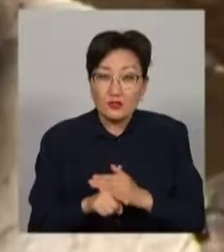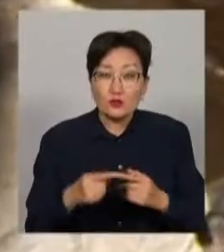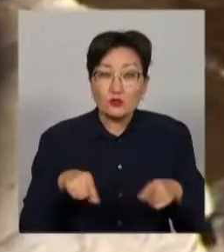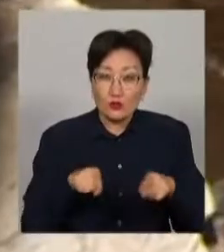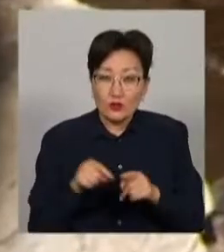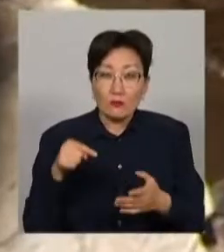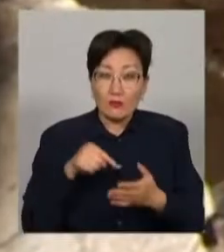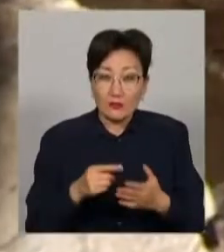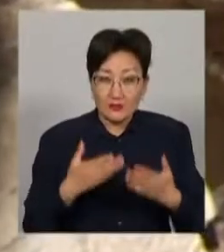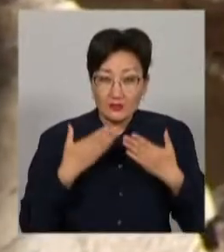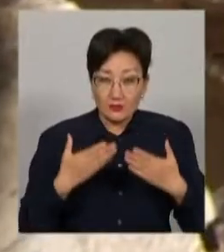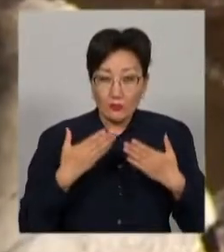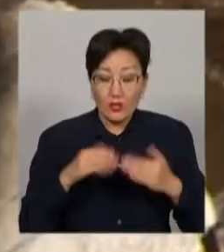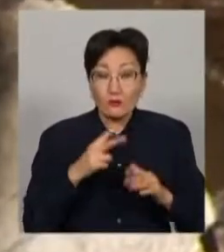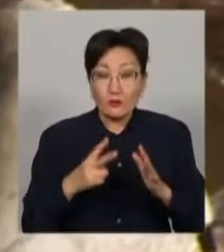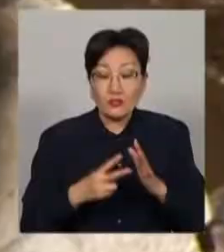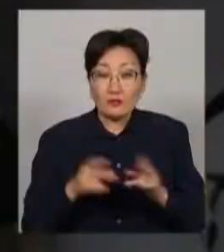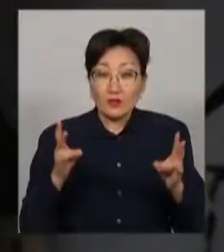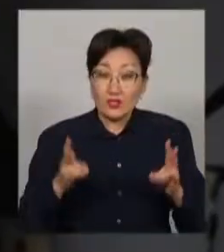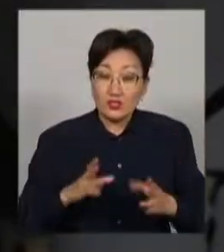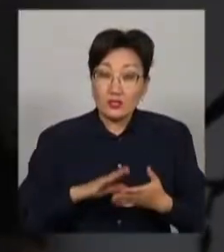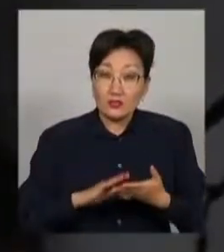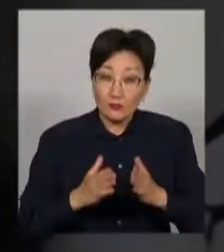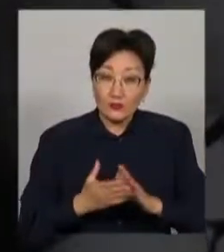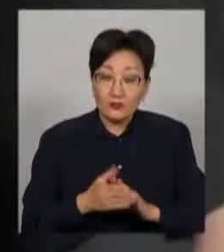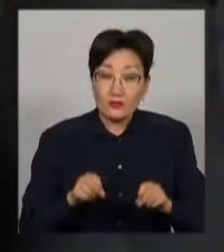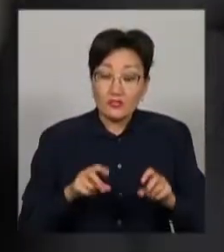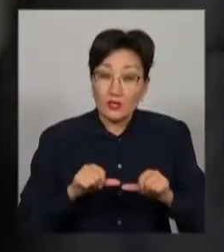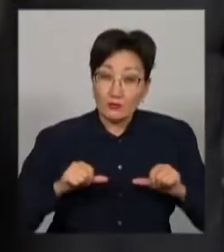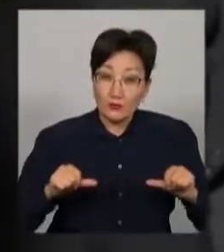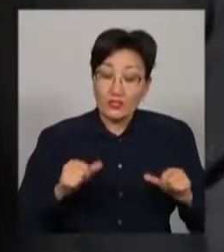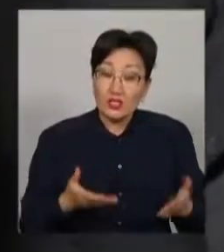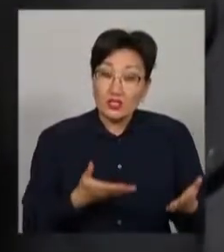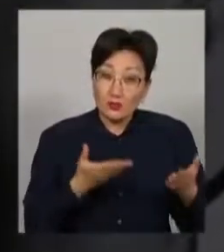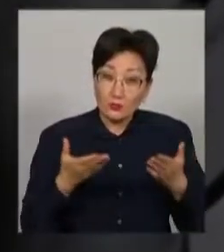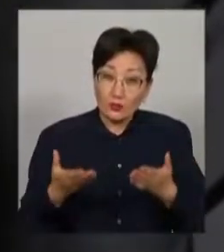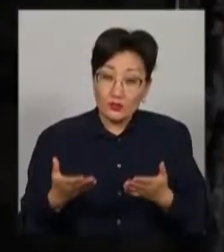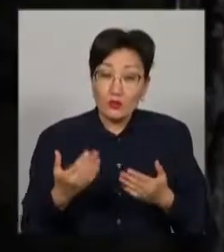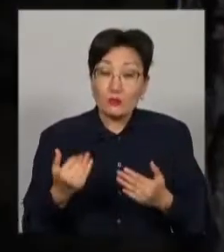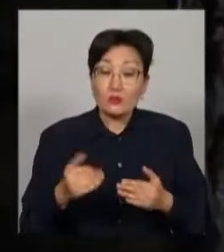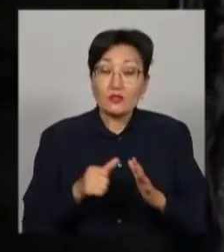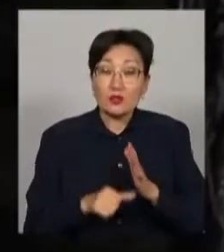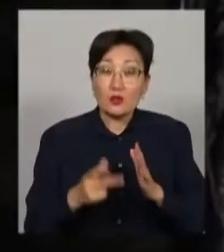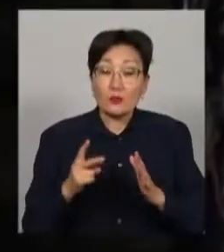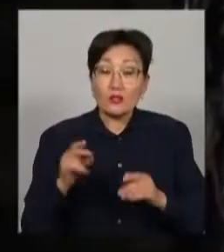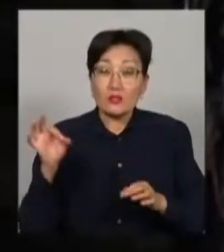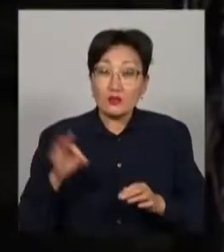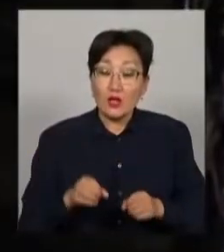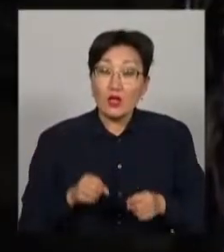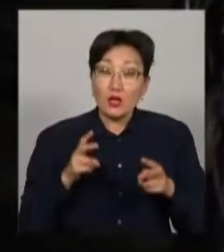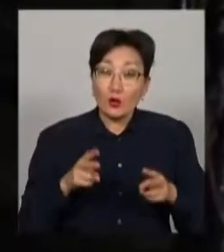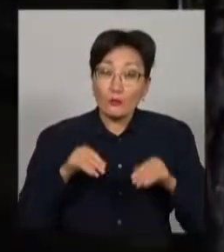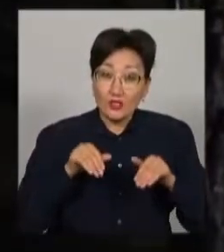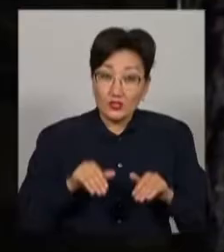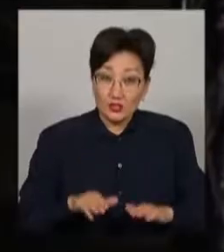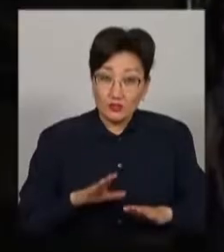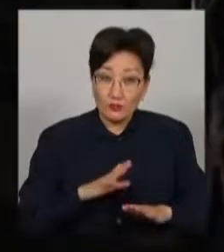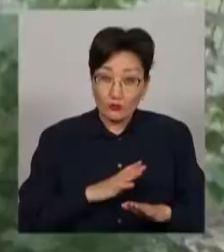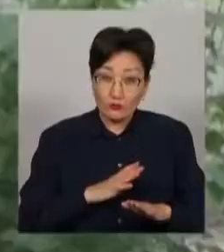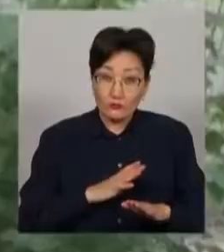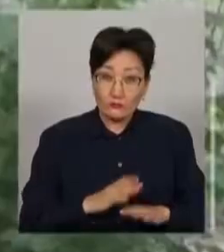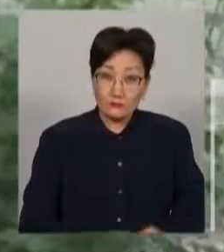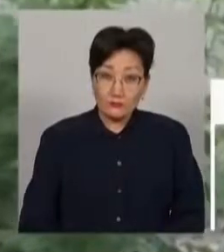отыр. 2017 жылы үйді апатты деп тану үшін арнайы комиссия шақыртылыпты. Ол 63%-ға қауіпті деген шешім шығарып кеткен